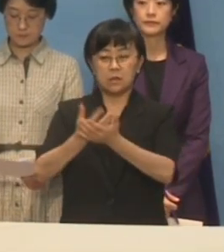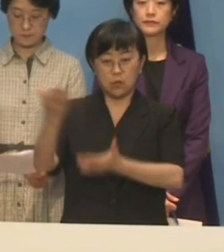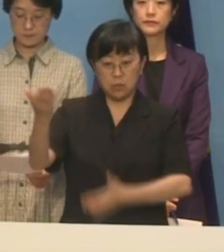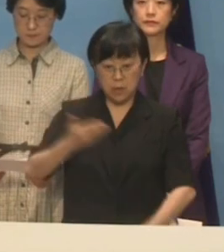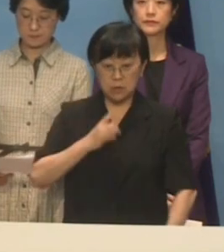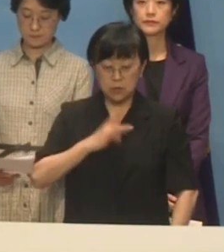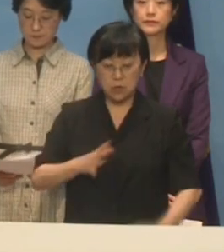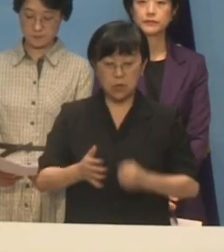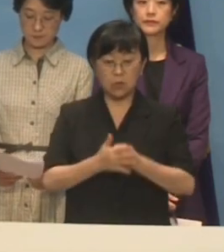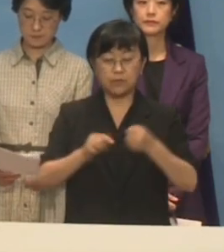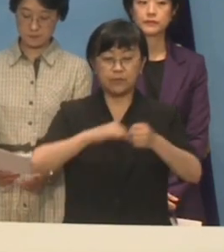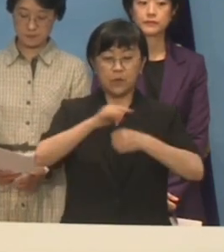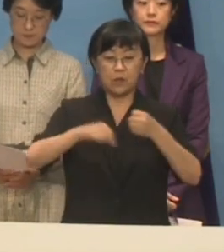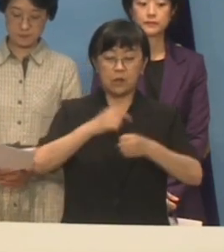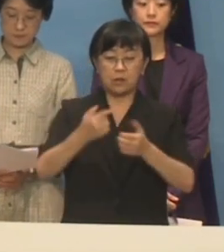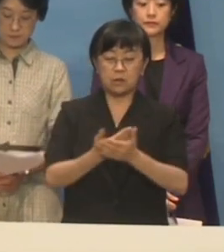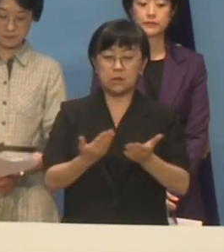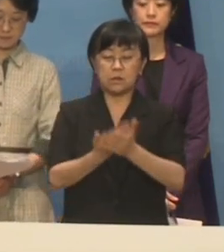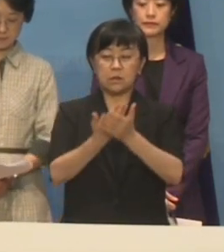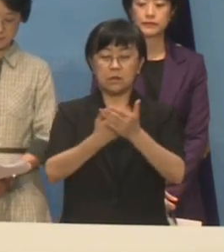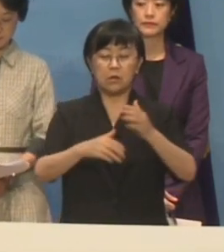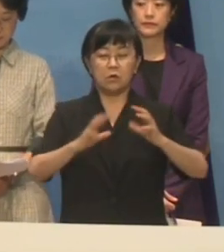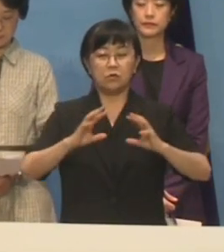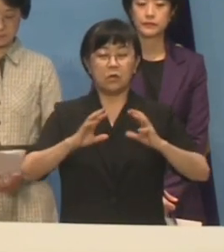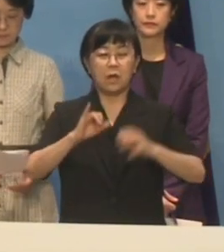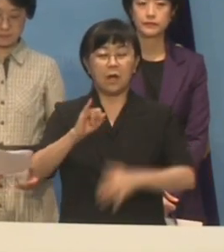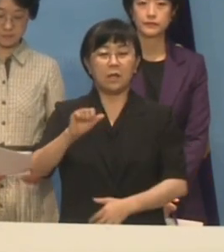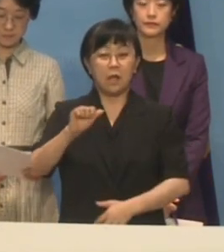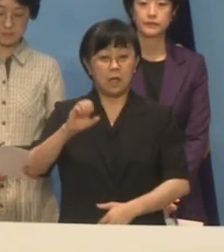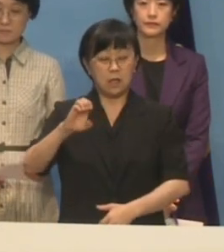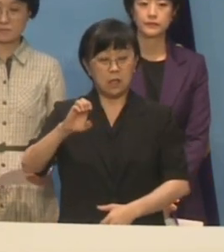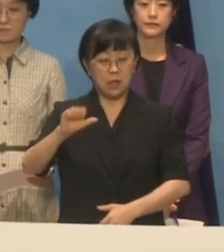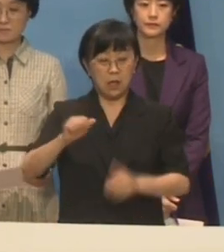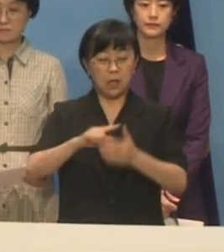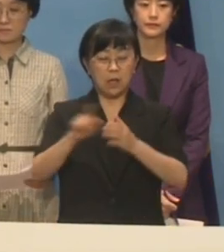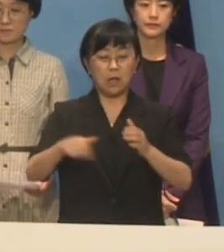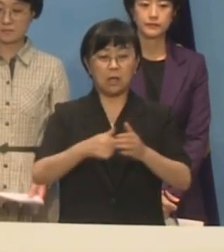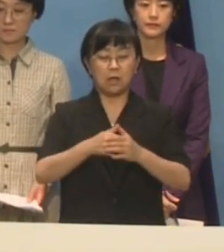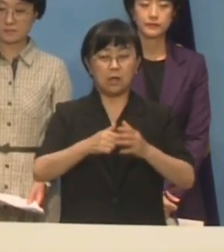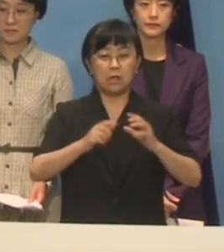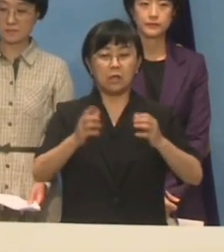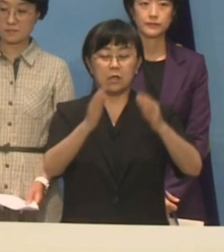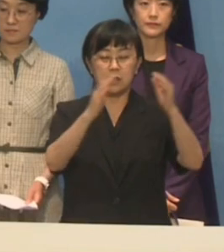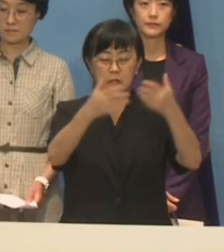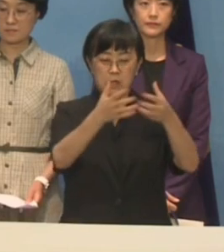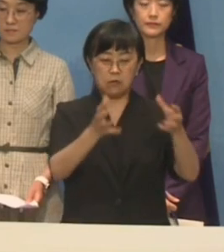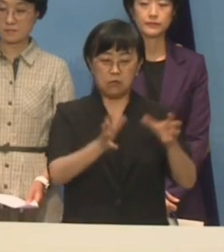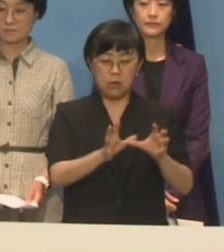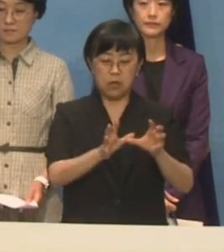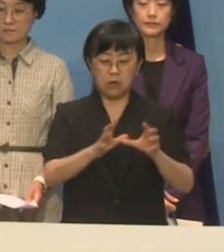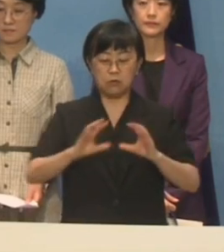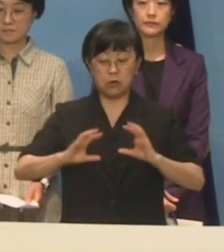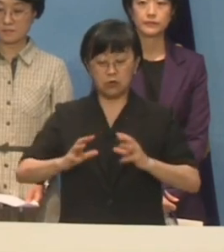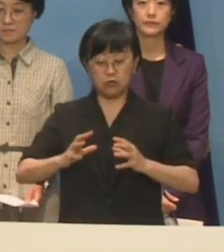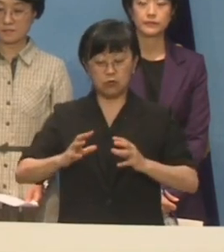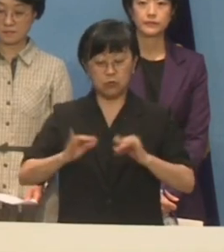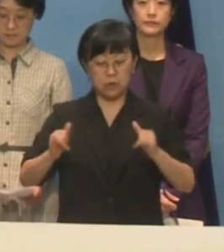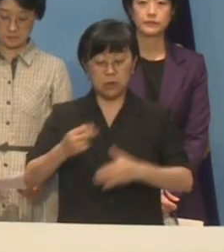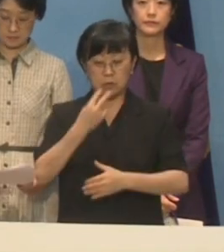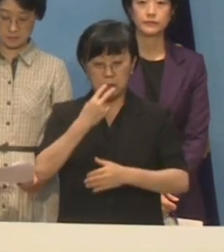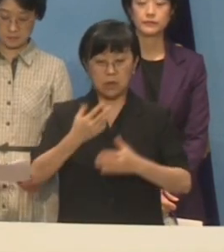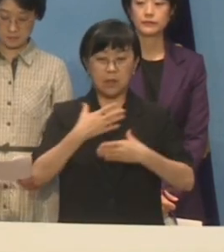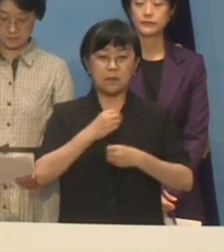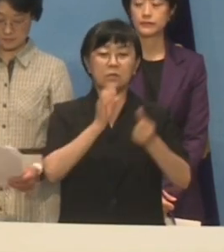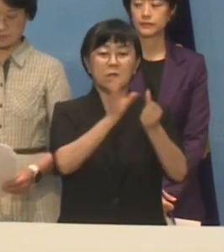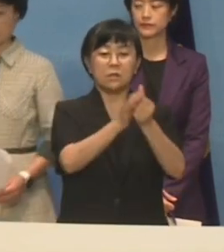자료와 원자력 증진을 위한 기관인 국제원자력기구에 우리 국민의 생명과 안전을 맡겨둘 수